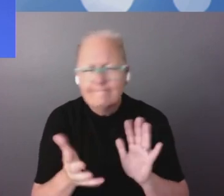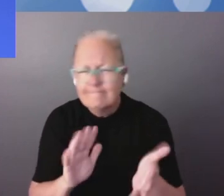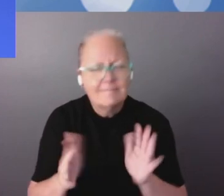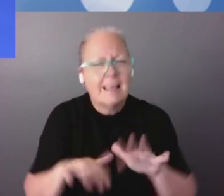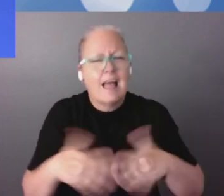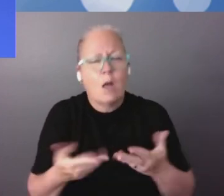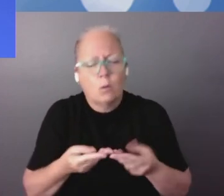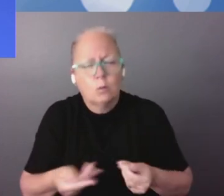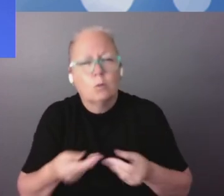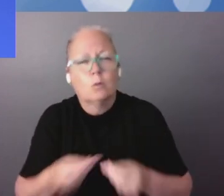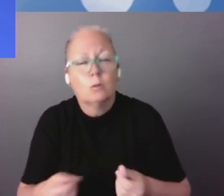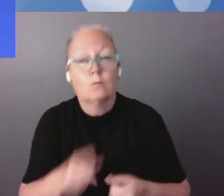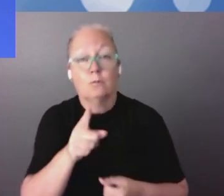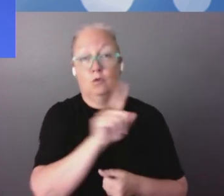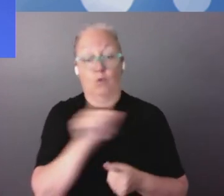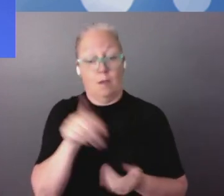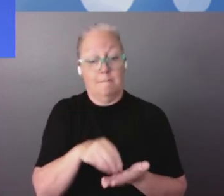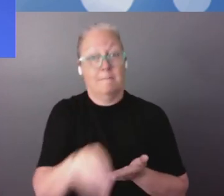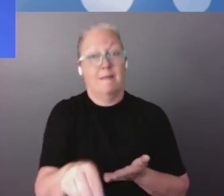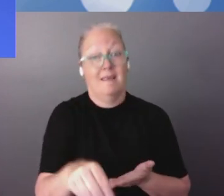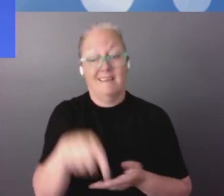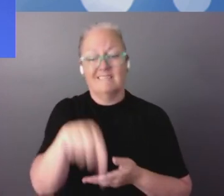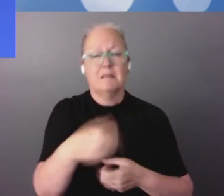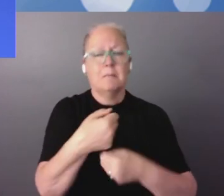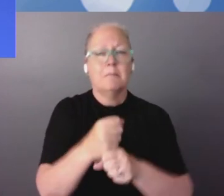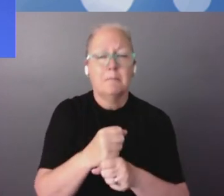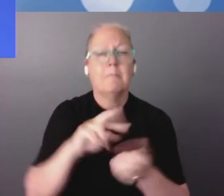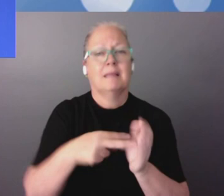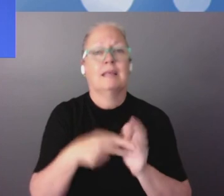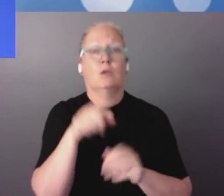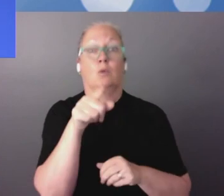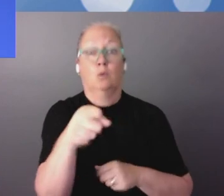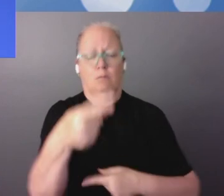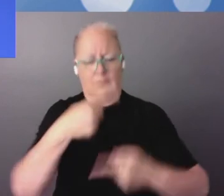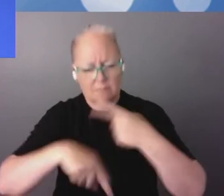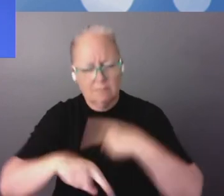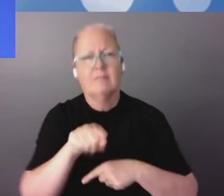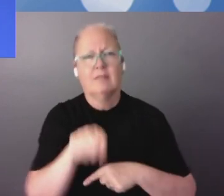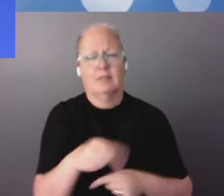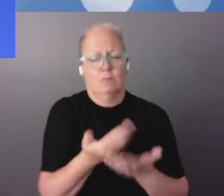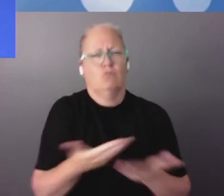являешься ты. Я думаю, что эта фраза хорошо отражает